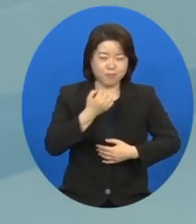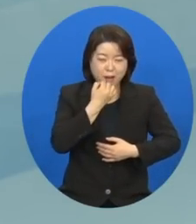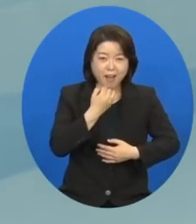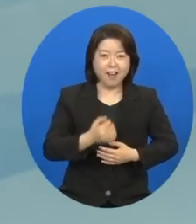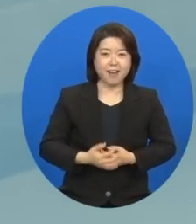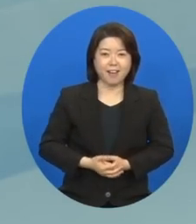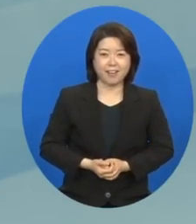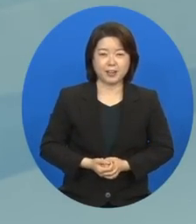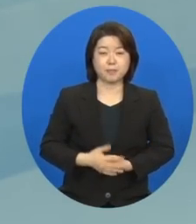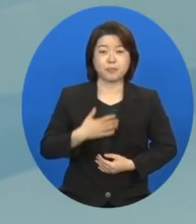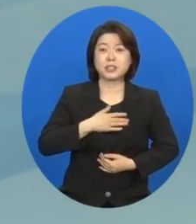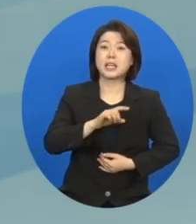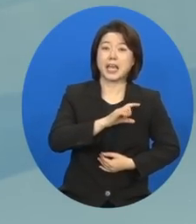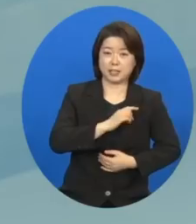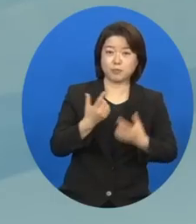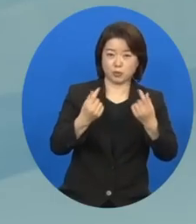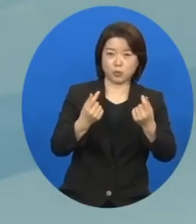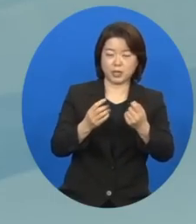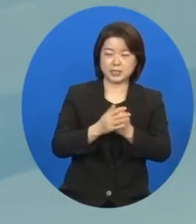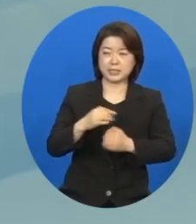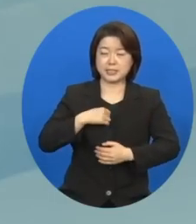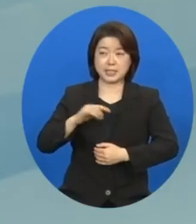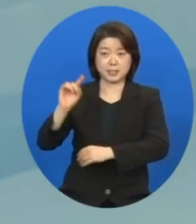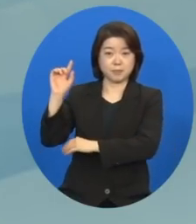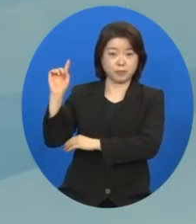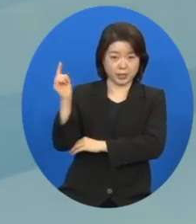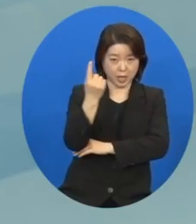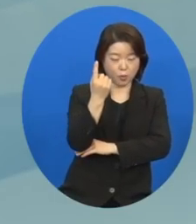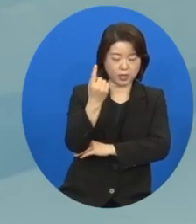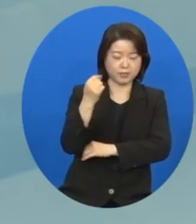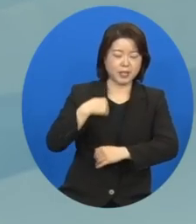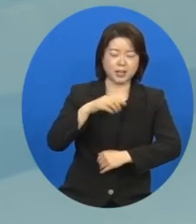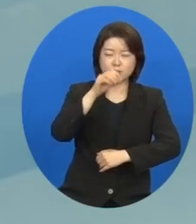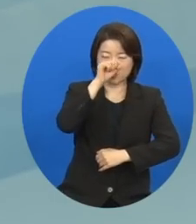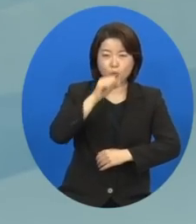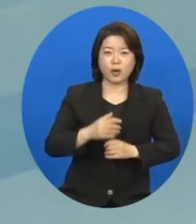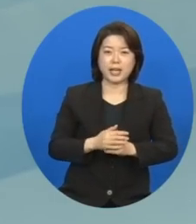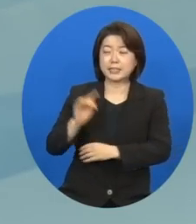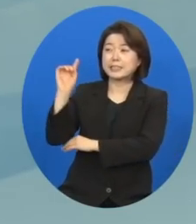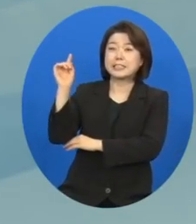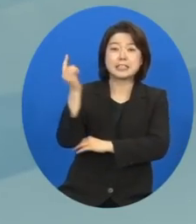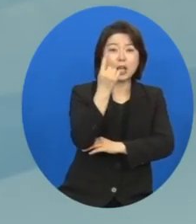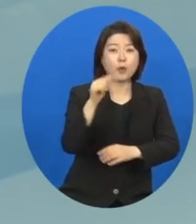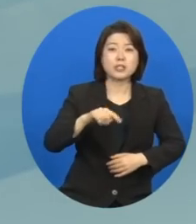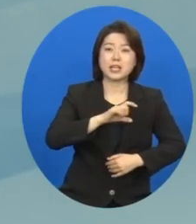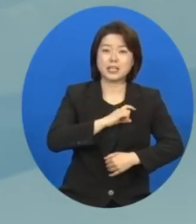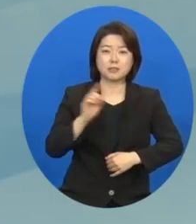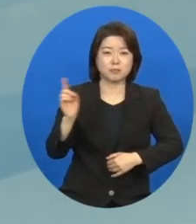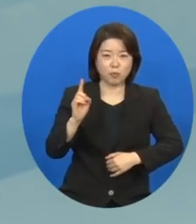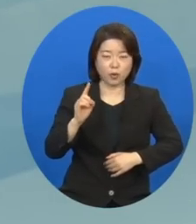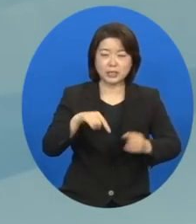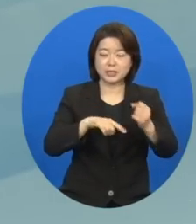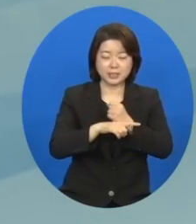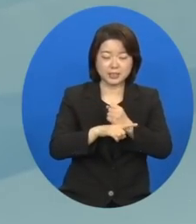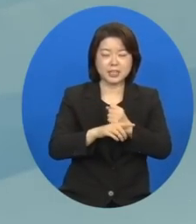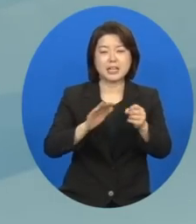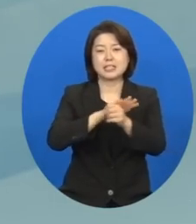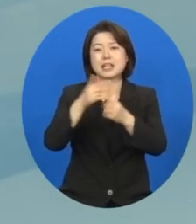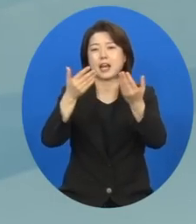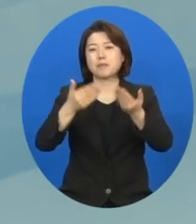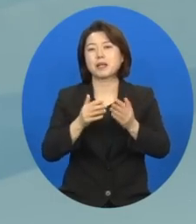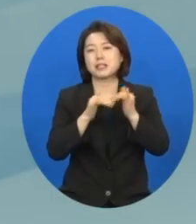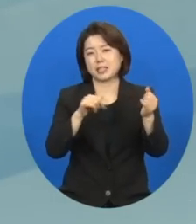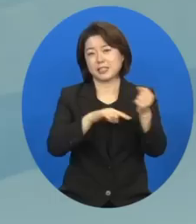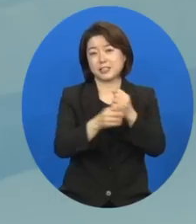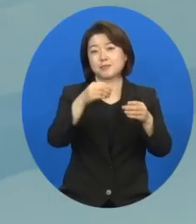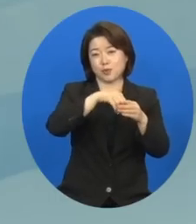저는 이제 제 이름도 그렇지만 이름이 이제 다윗인데 다윗을 참 좋아합니다. 다윗의 이름의 의미는요, 사랑받는 자라는 뜻입니다.